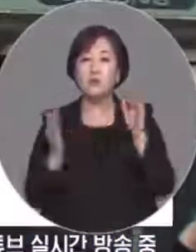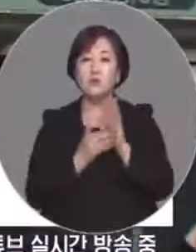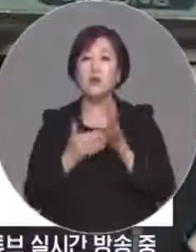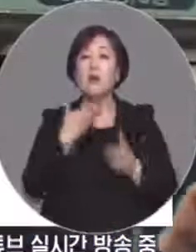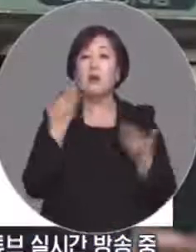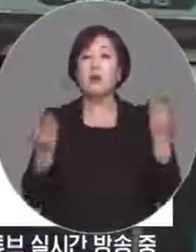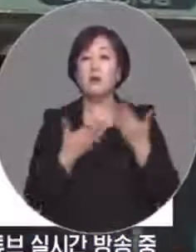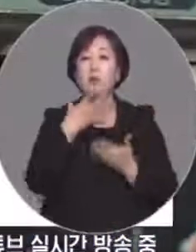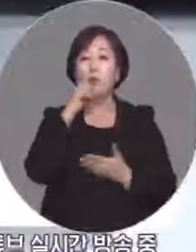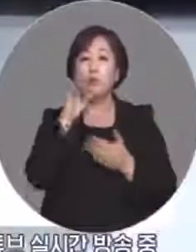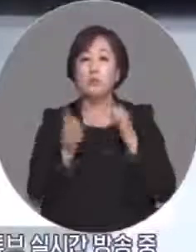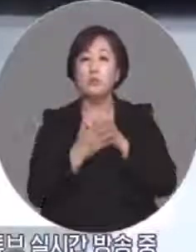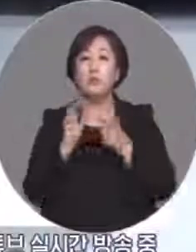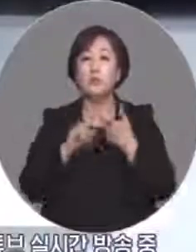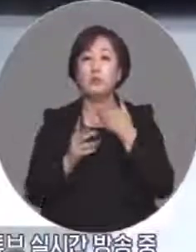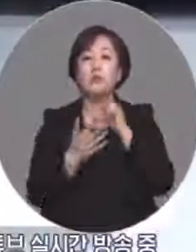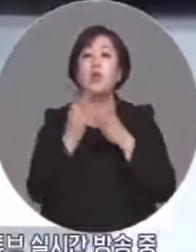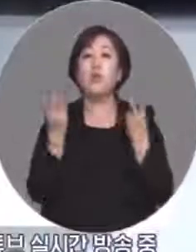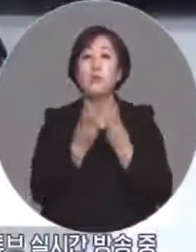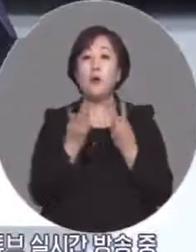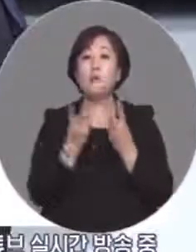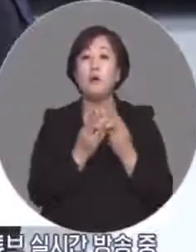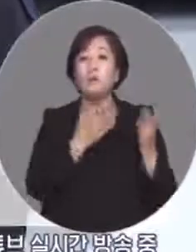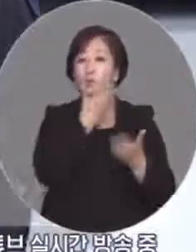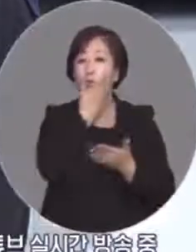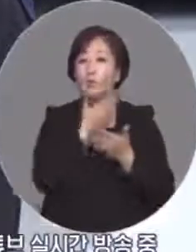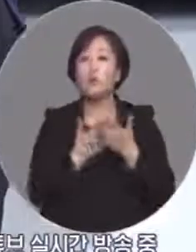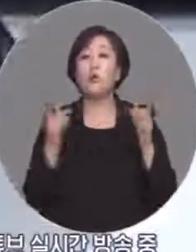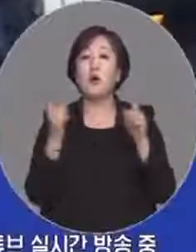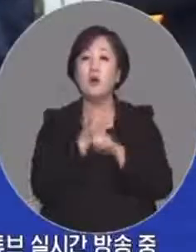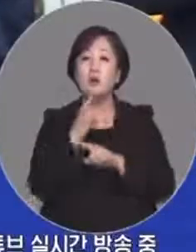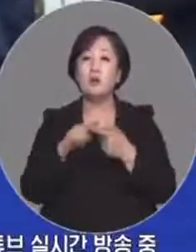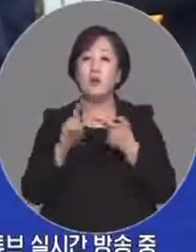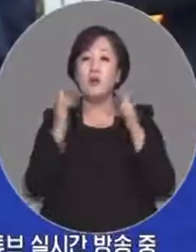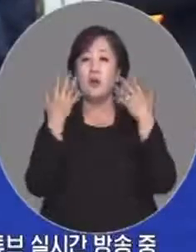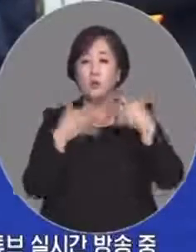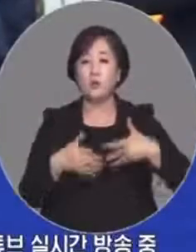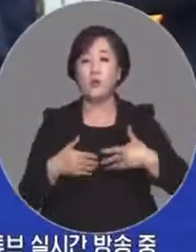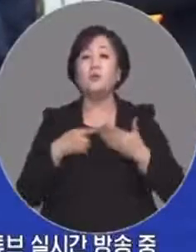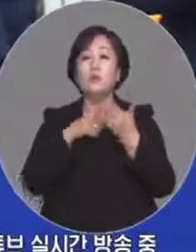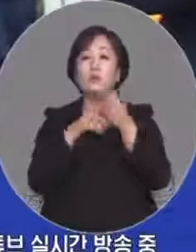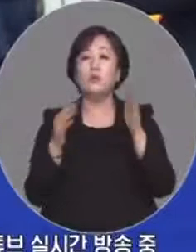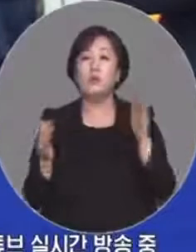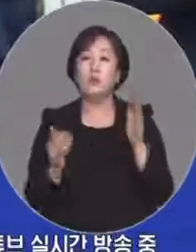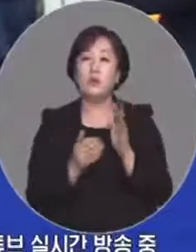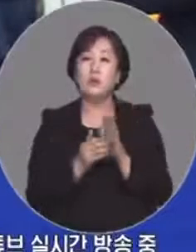근로복지공단이 면피성 대책 대신 핵심 개선안을 내놓으라고 요구했습니다.